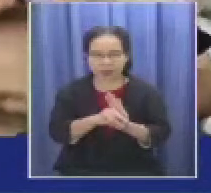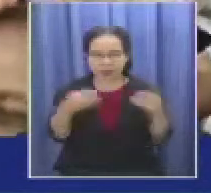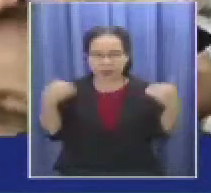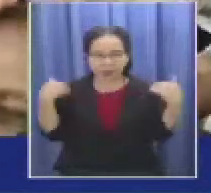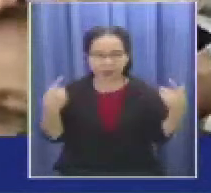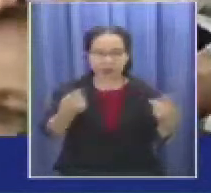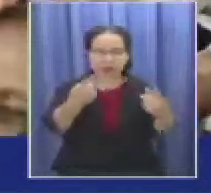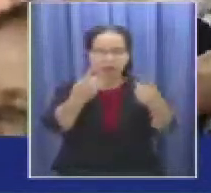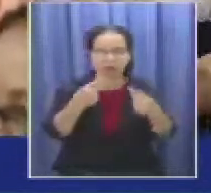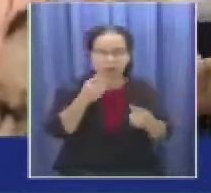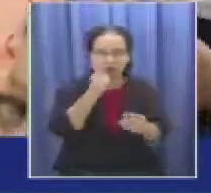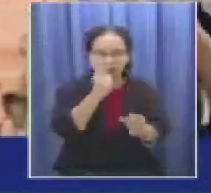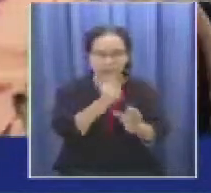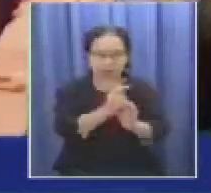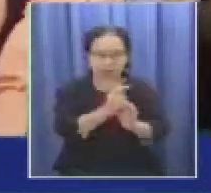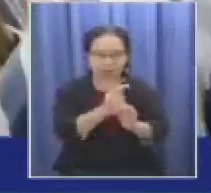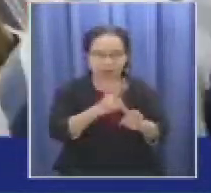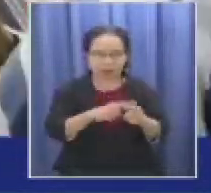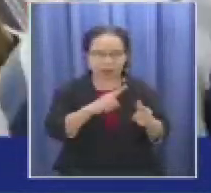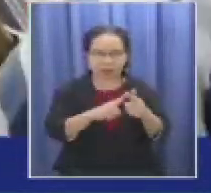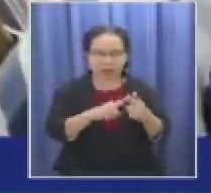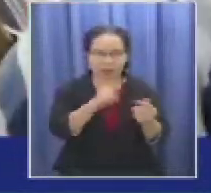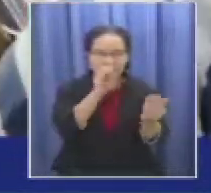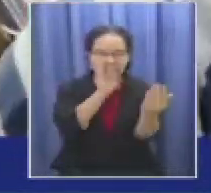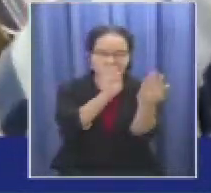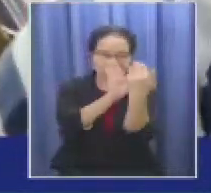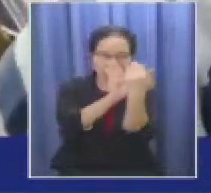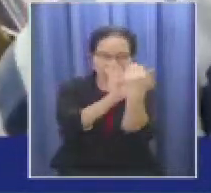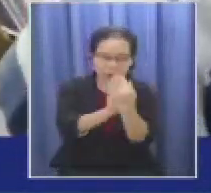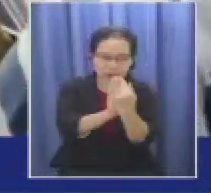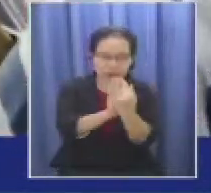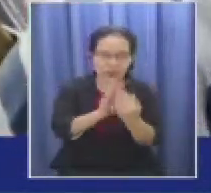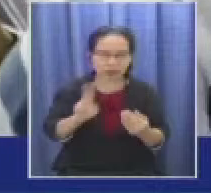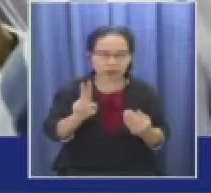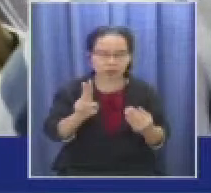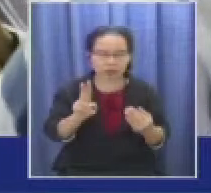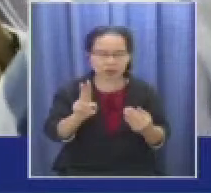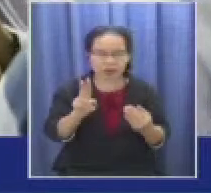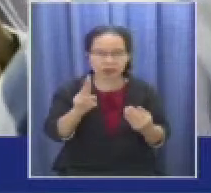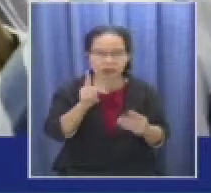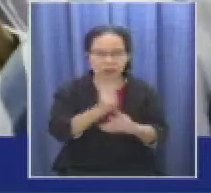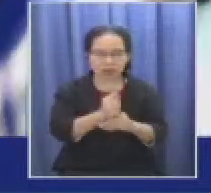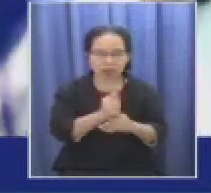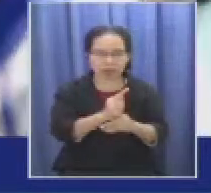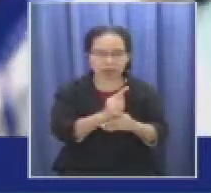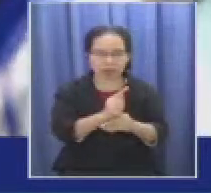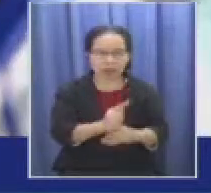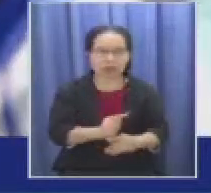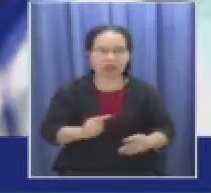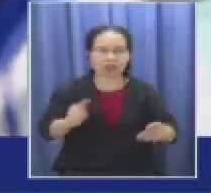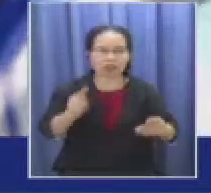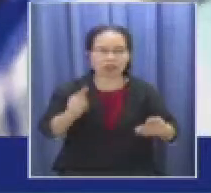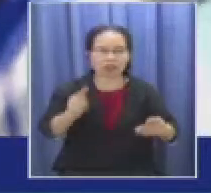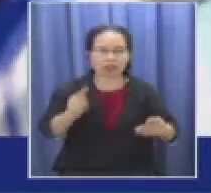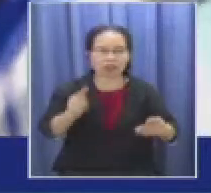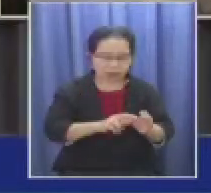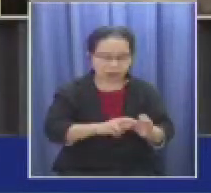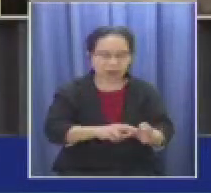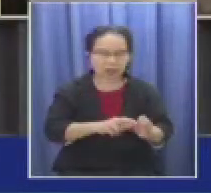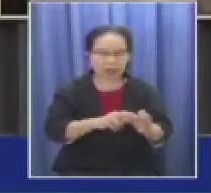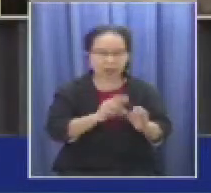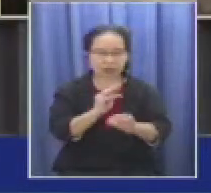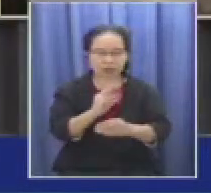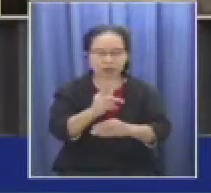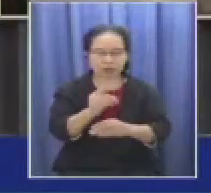wo ka na chi die so ye ka no gina na sima kakra chi no ka kase foforo nso firi ya chi